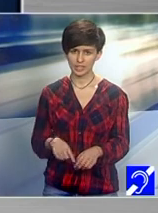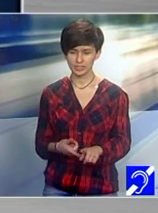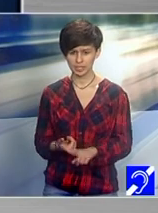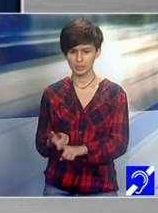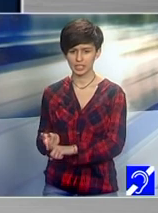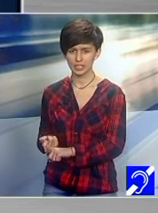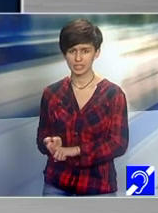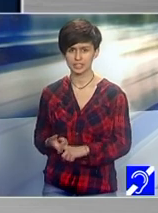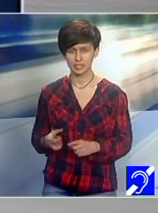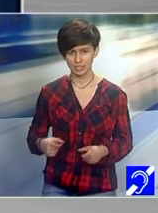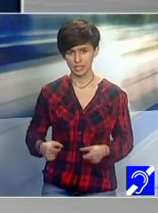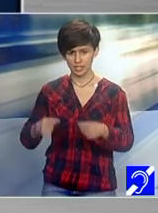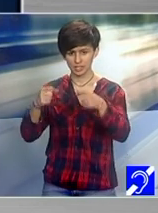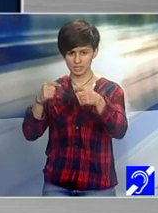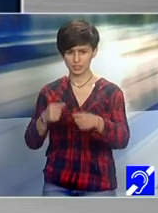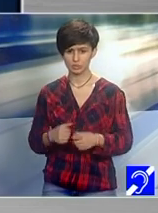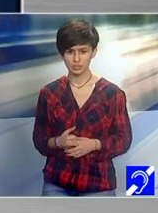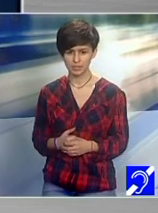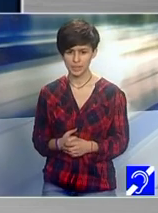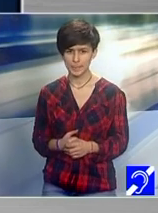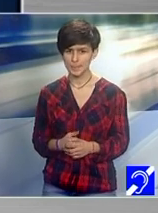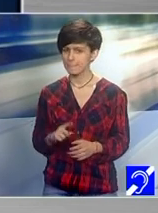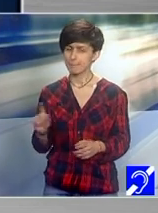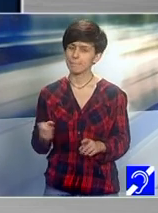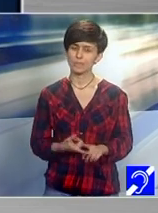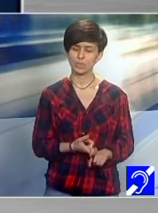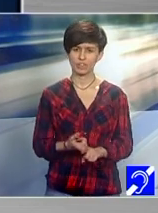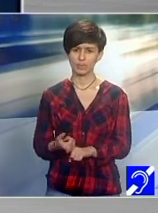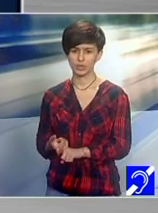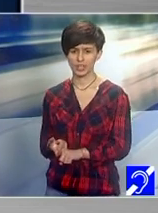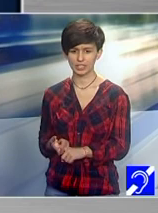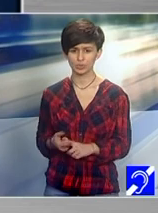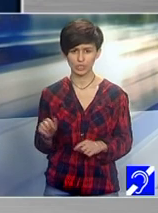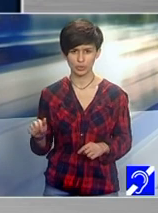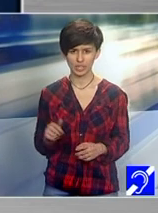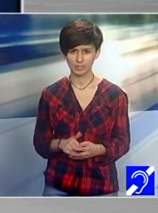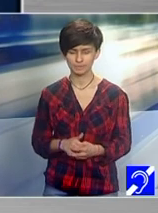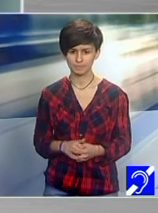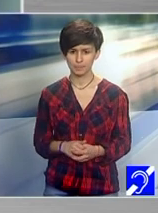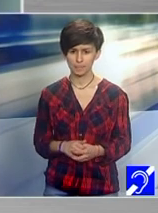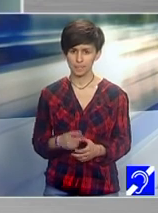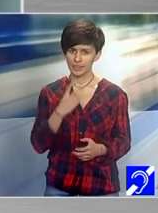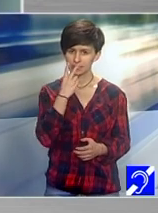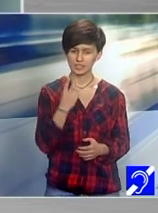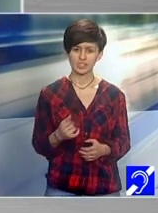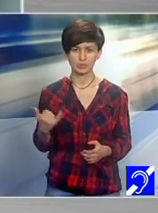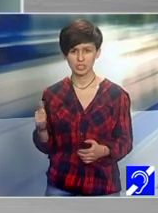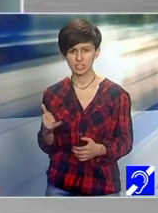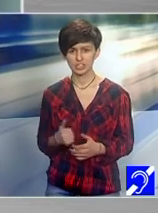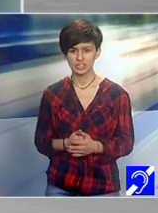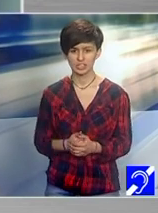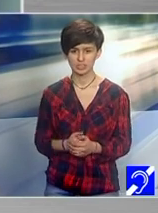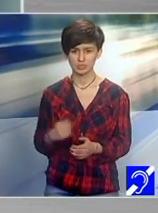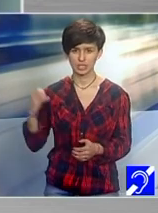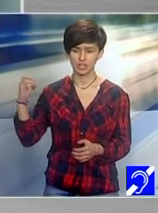apartenență politică, nu avem nicio legătură cu cei care numesc managerii și administratorii. Haideți să vedem ce se întâmplă la Craiova. L-avem acum la telefon pe